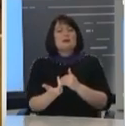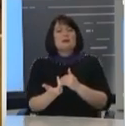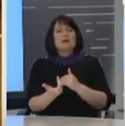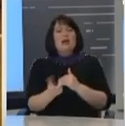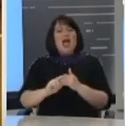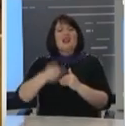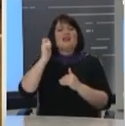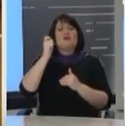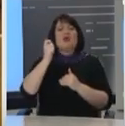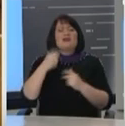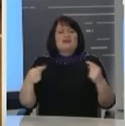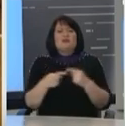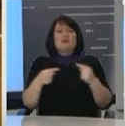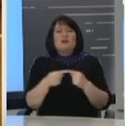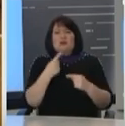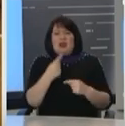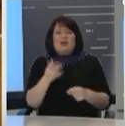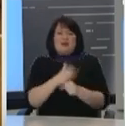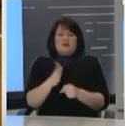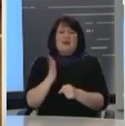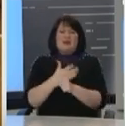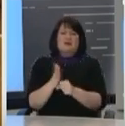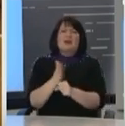αντιπολιτεύονται μονάχα με την καταστροφολογία.